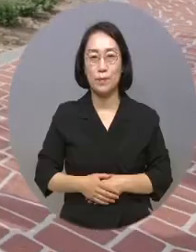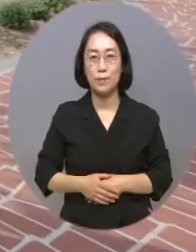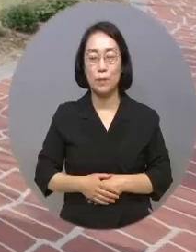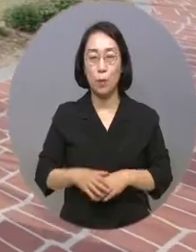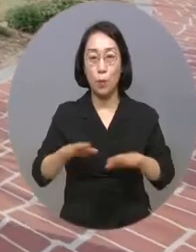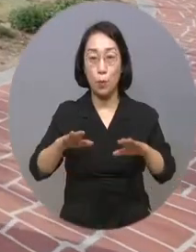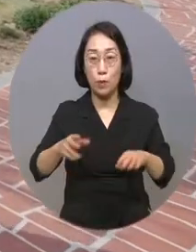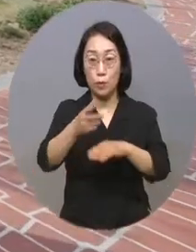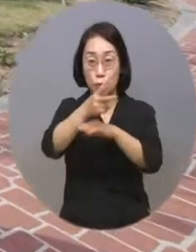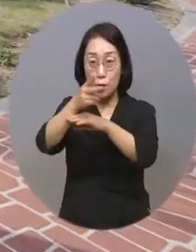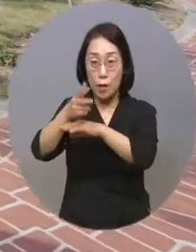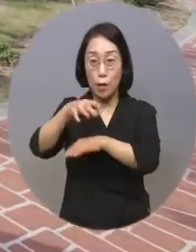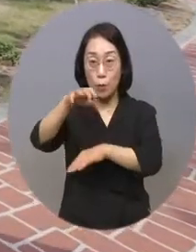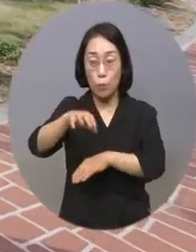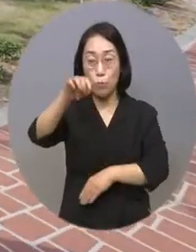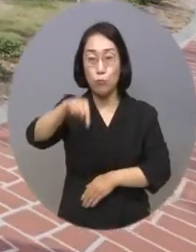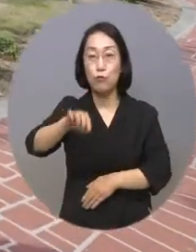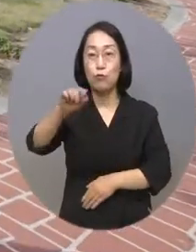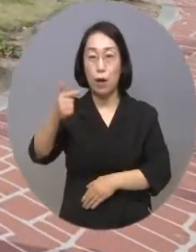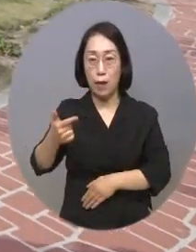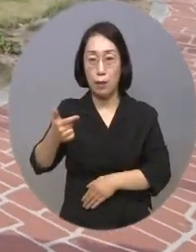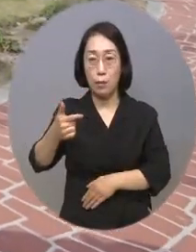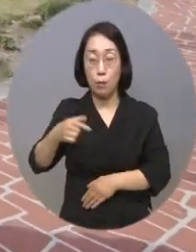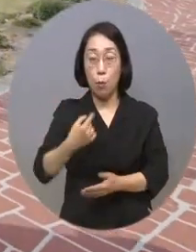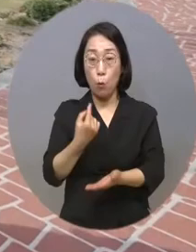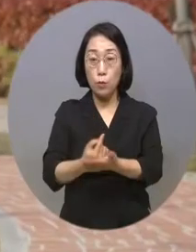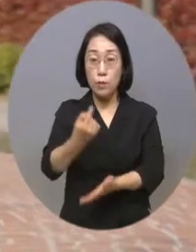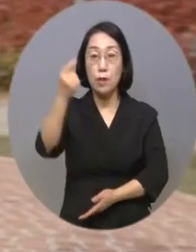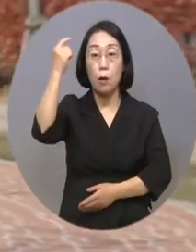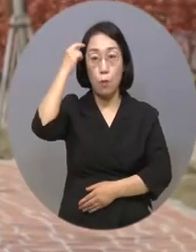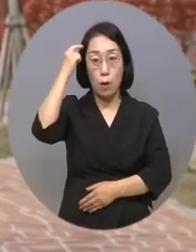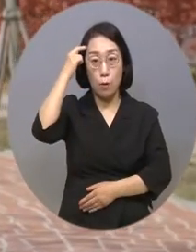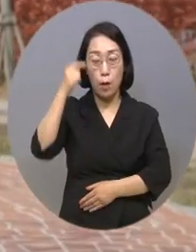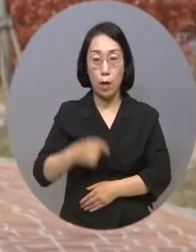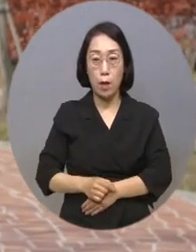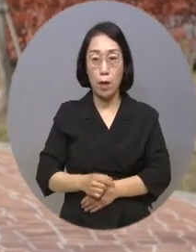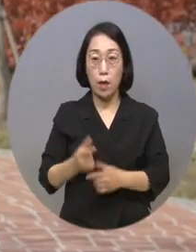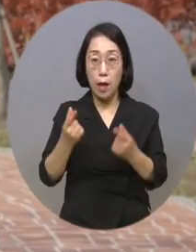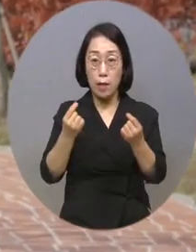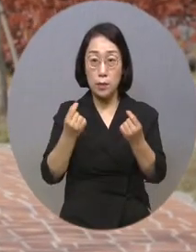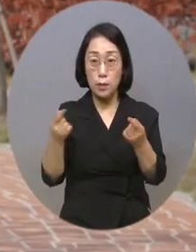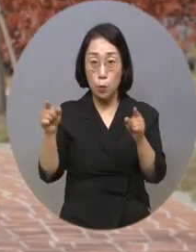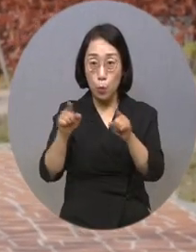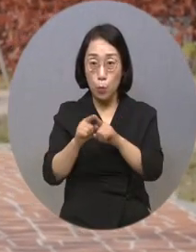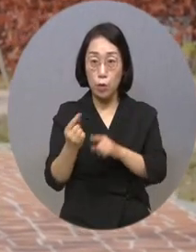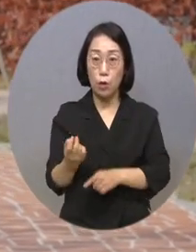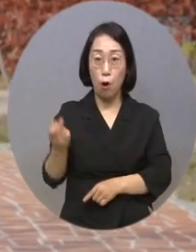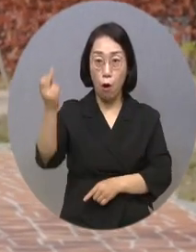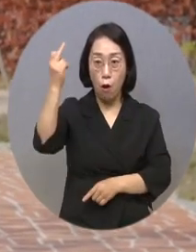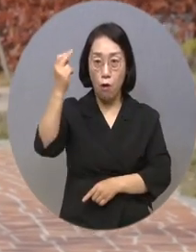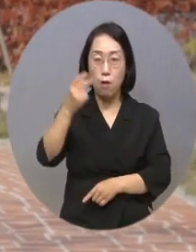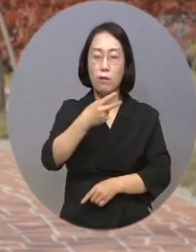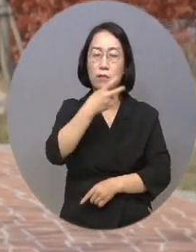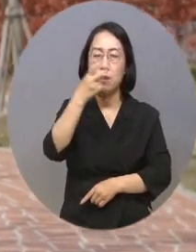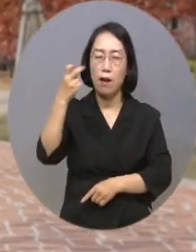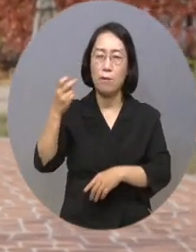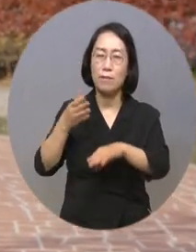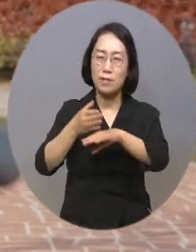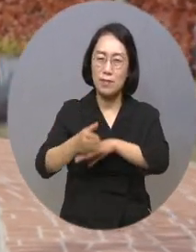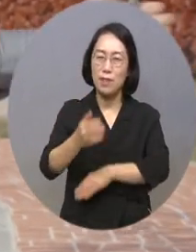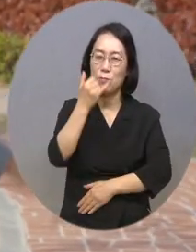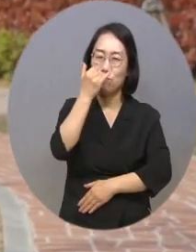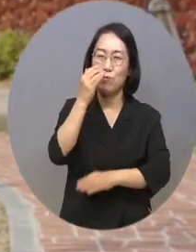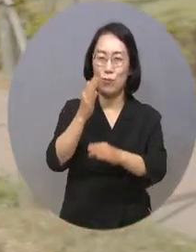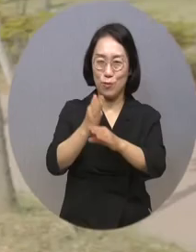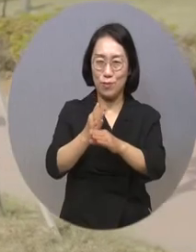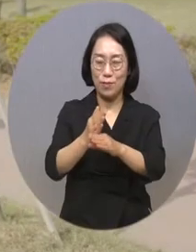오늘 촬영지는 무안입니다. 왜요? 저 혼자 나와 있냐고 물어보신다면은 같이 나오기로 한 우진이 늦잠을 잤거든요. 그래서 이제 우진이 한번 만나보려고 합니다.